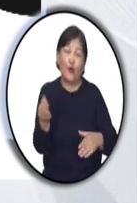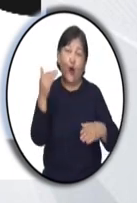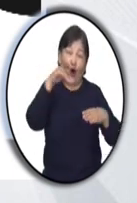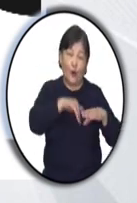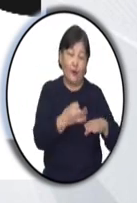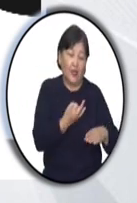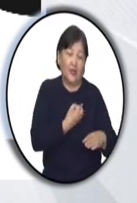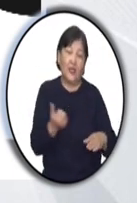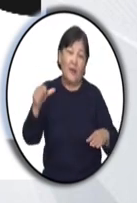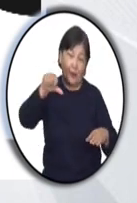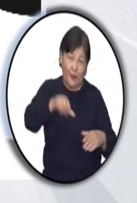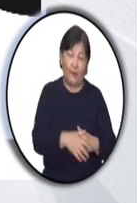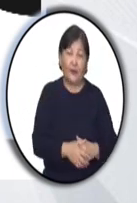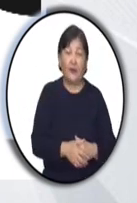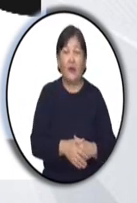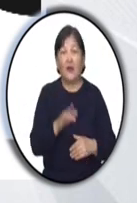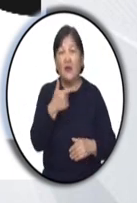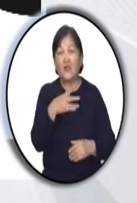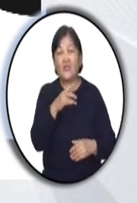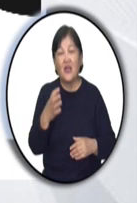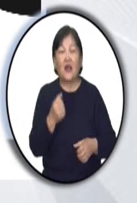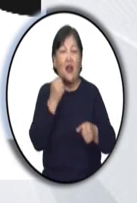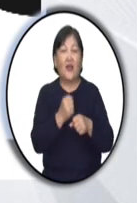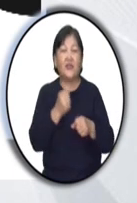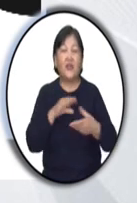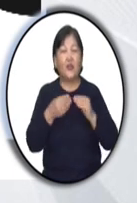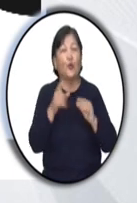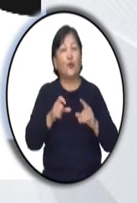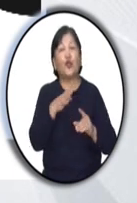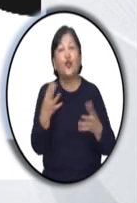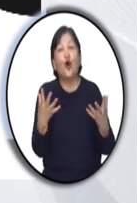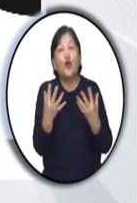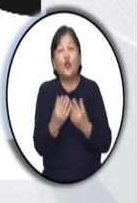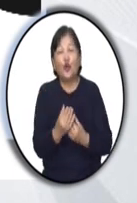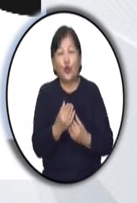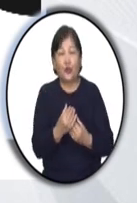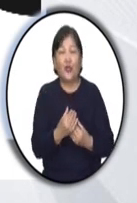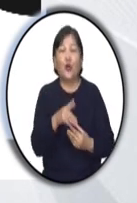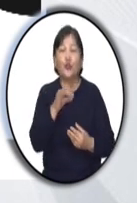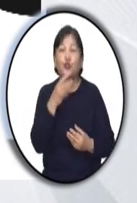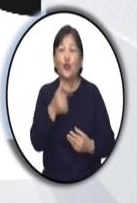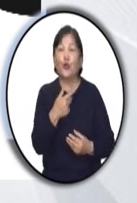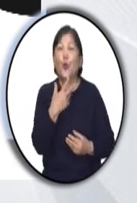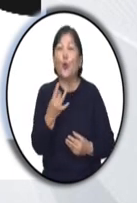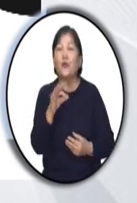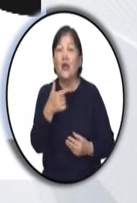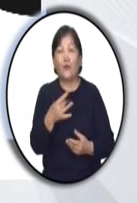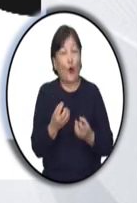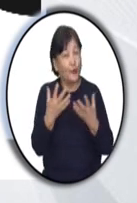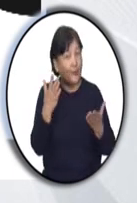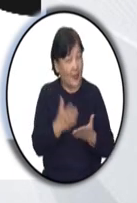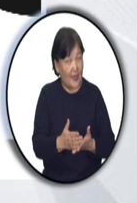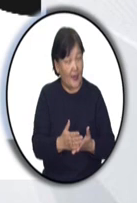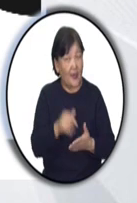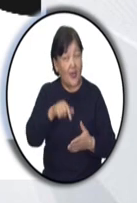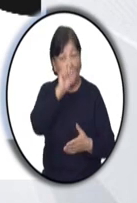буурна. За тэгээд хөрөнгө оруулалтын одоо ихтгэл нь алдагдана. За ингэснээр одоо ажил эрхлэлтэд буурах гэсэн ийм одоо олон